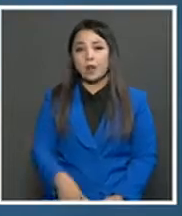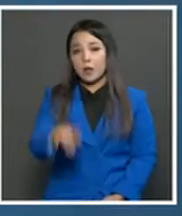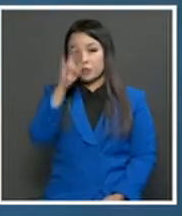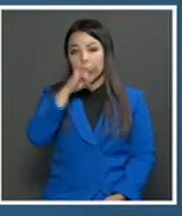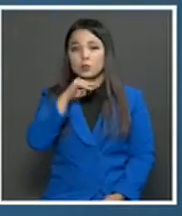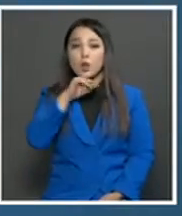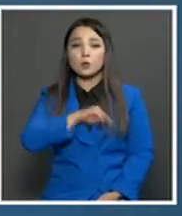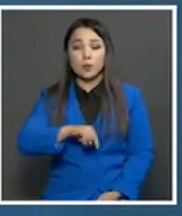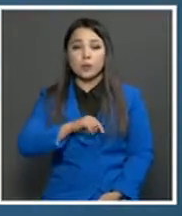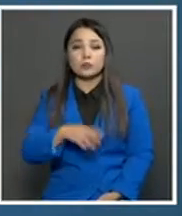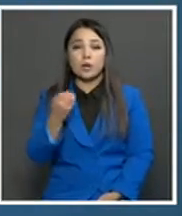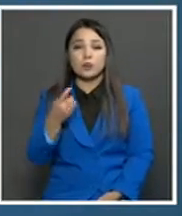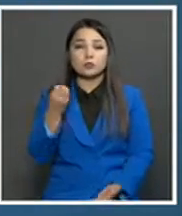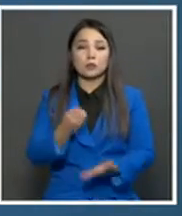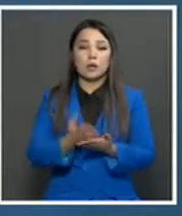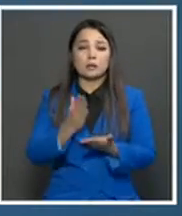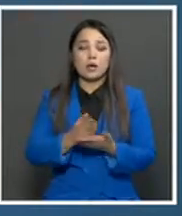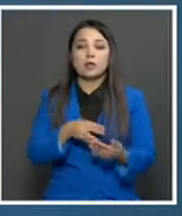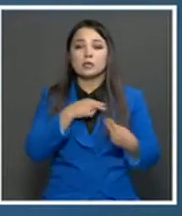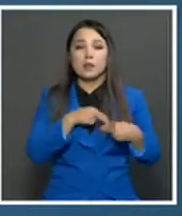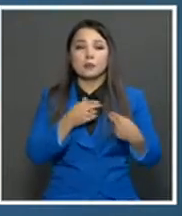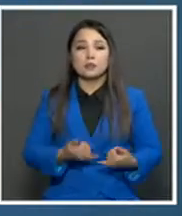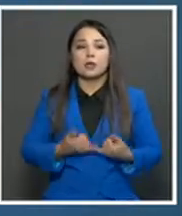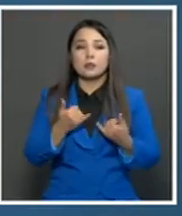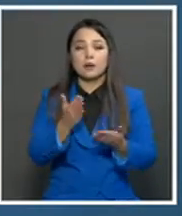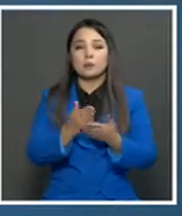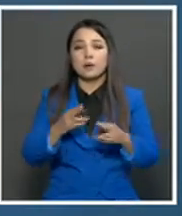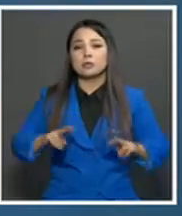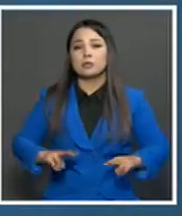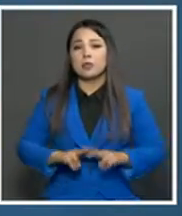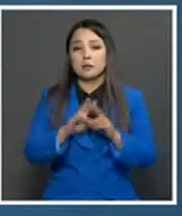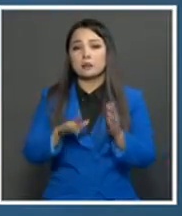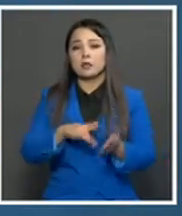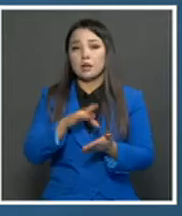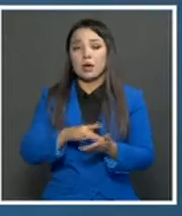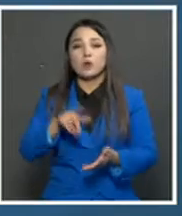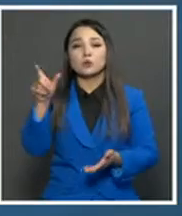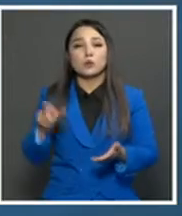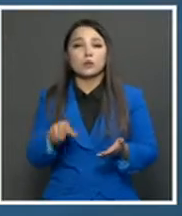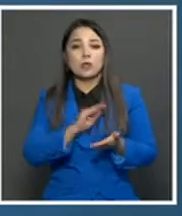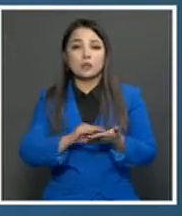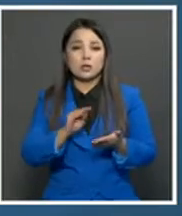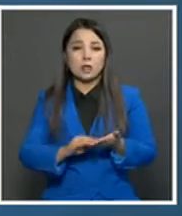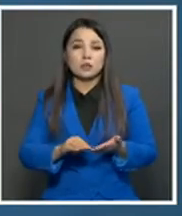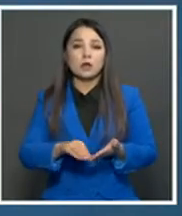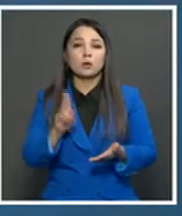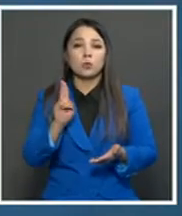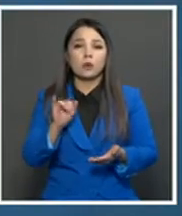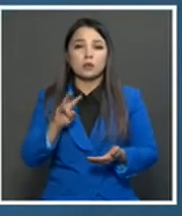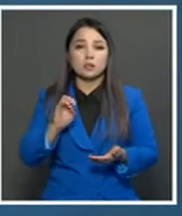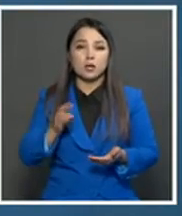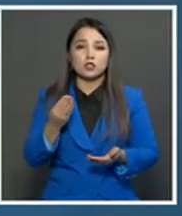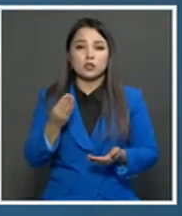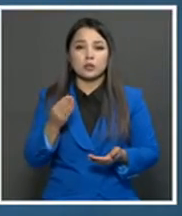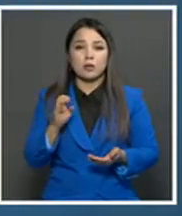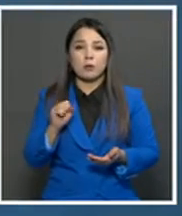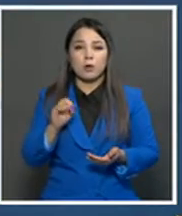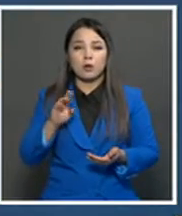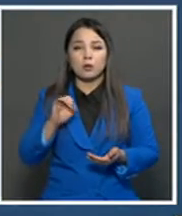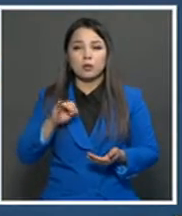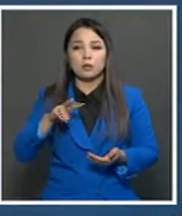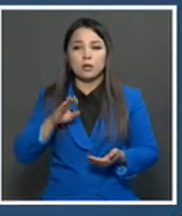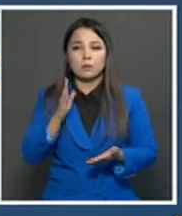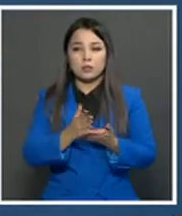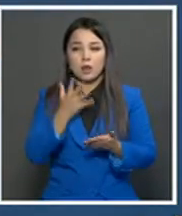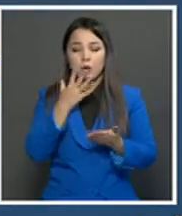Қазақ руханияты тағы бір құнды еңбекпен толықты. Елордада журналист, жазушы, марқұм Қуандық Шамахайлының «Шөлейт шақта менің сатып